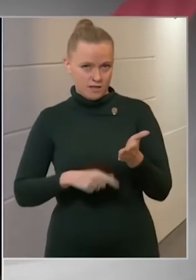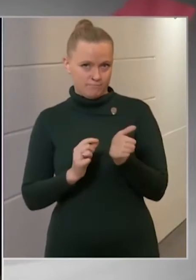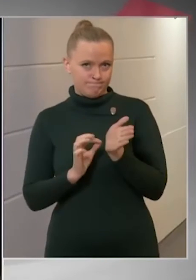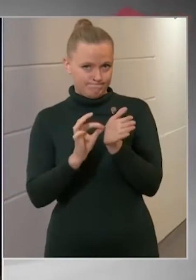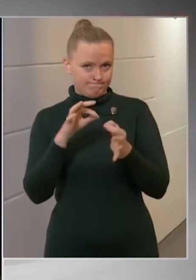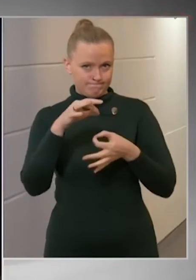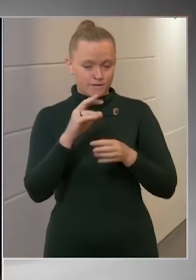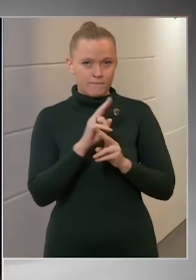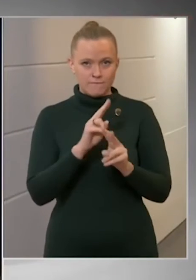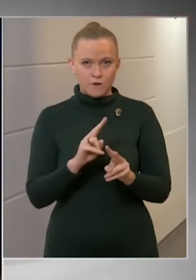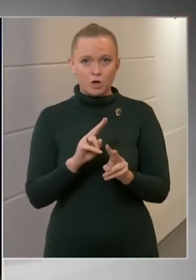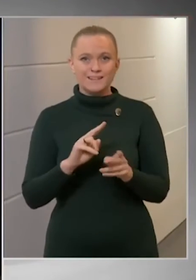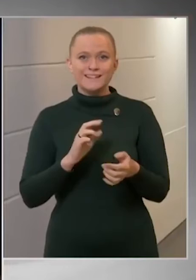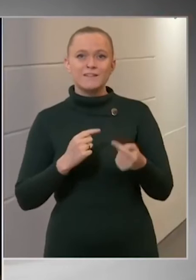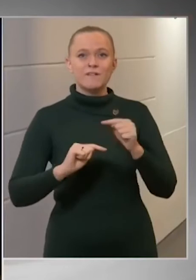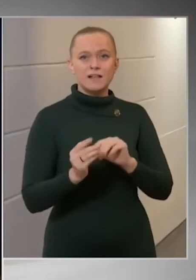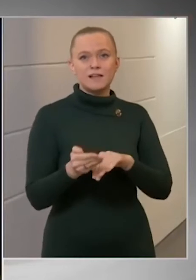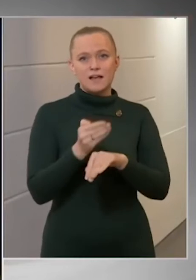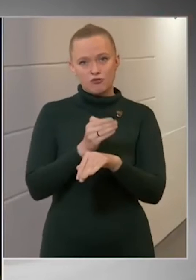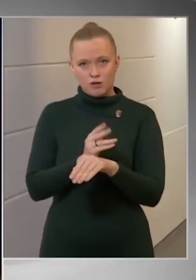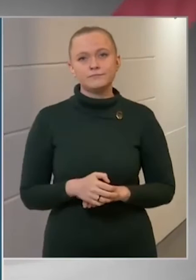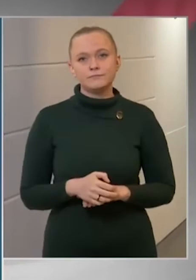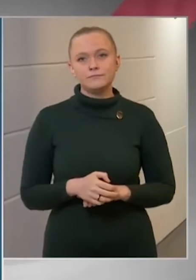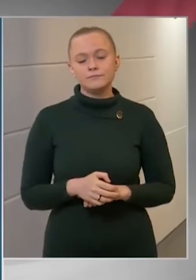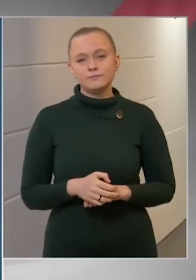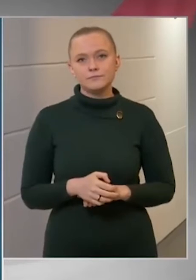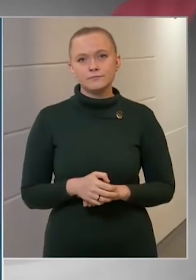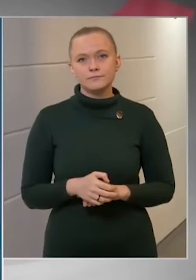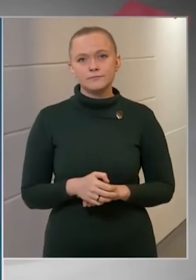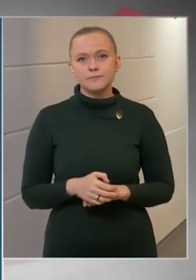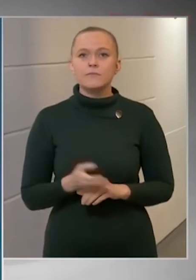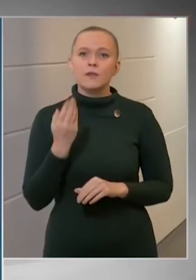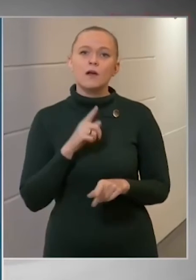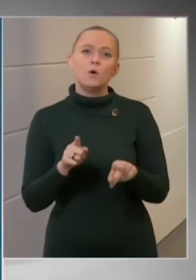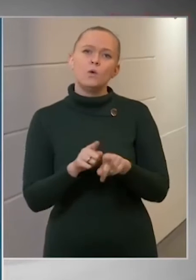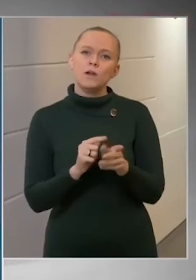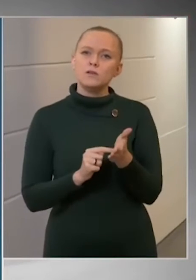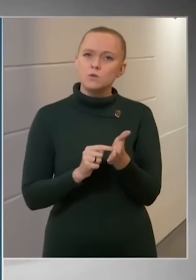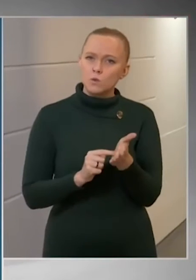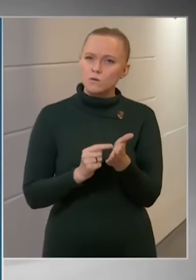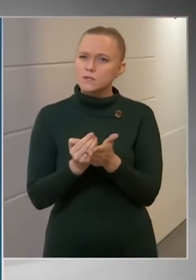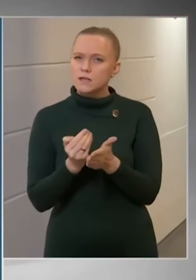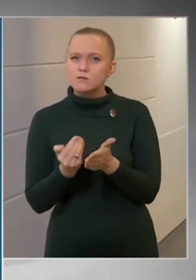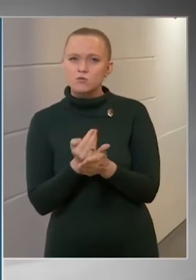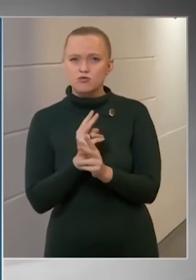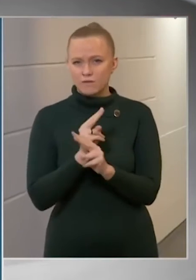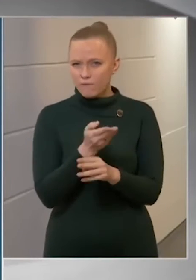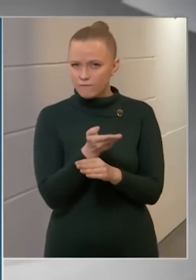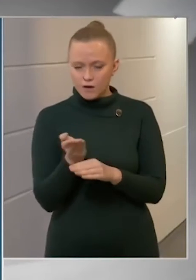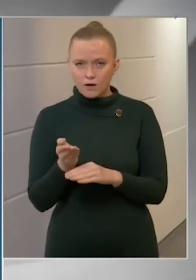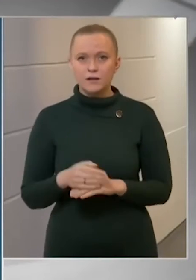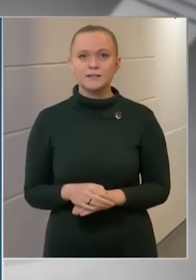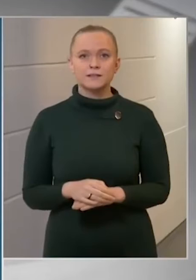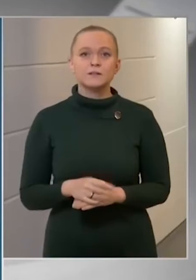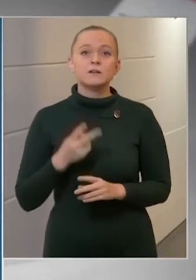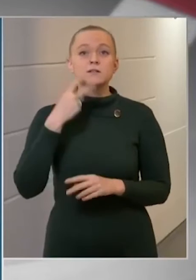annak súlyosbodására és a komoly szövődményekre az idősek, a krónikus betegek mellett a dohányosok, emelte ki Müller Cecília.